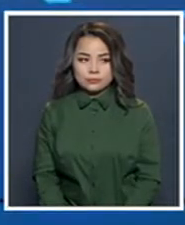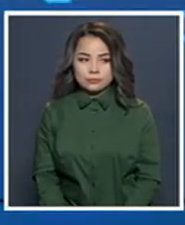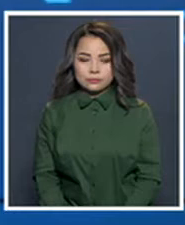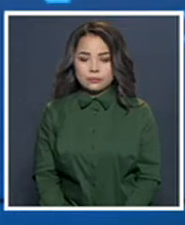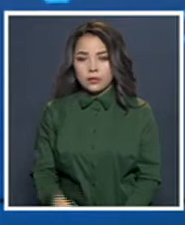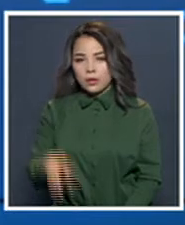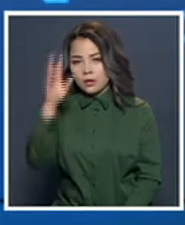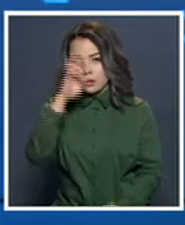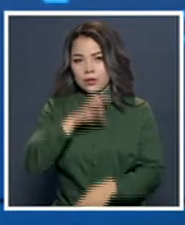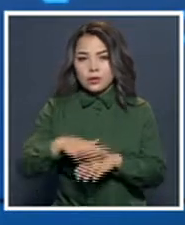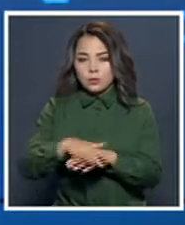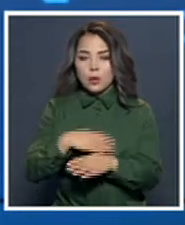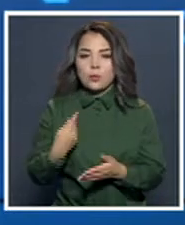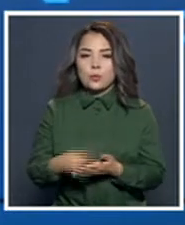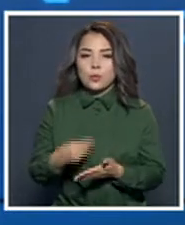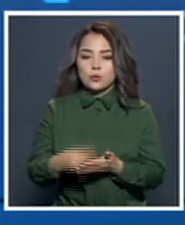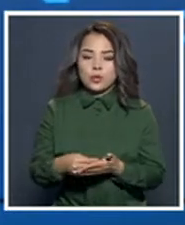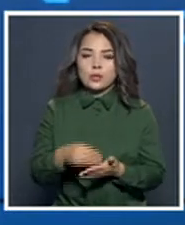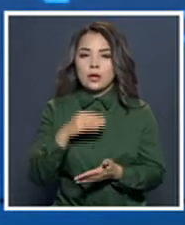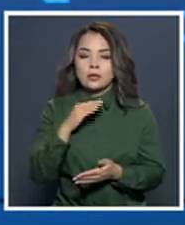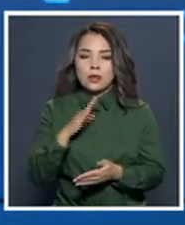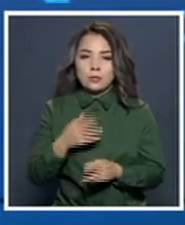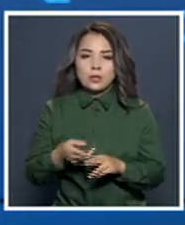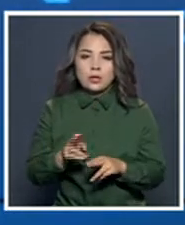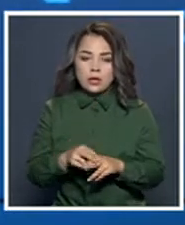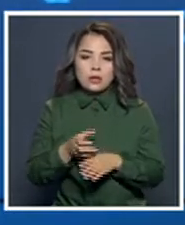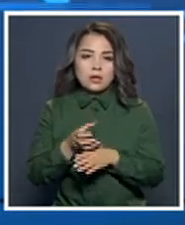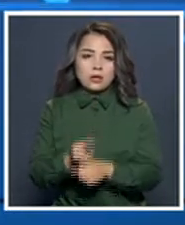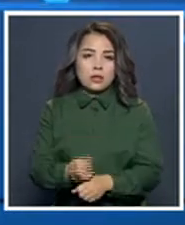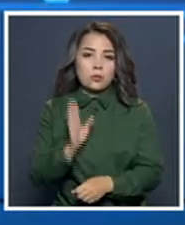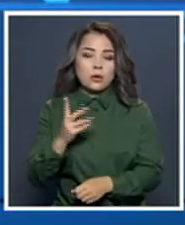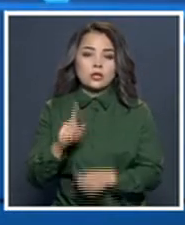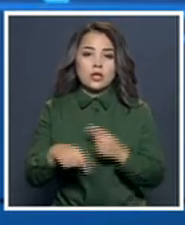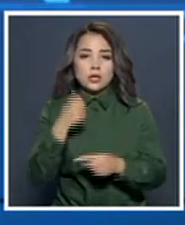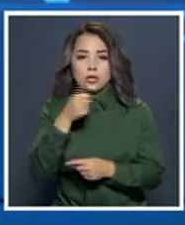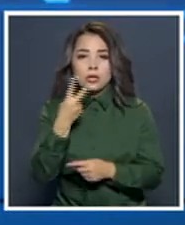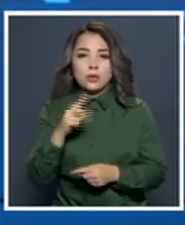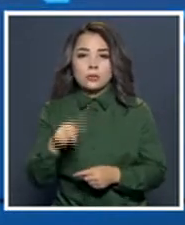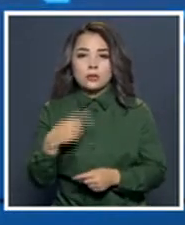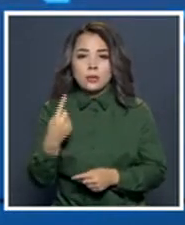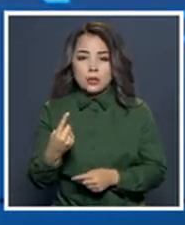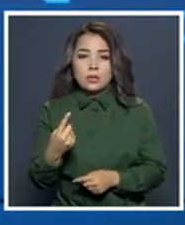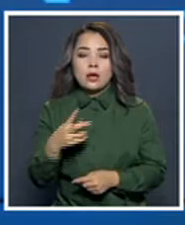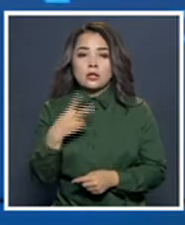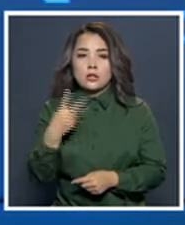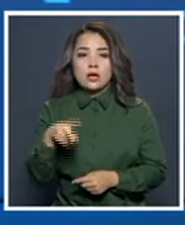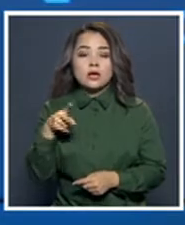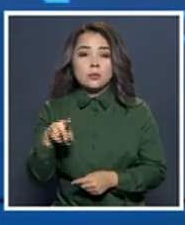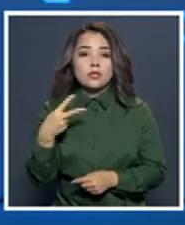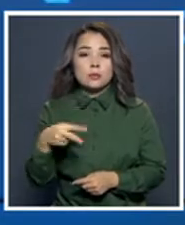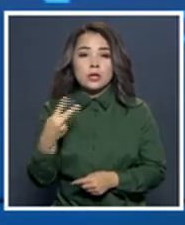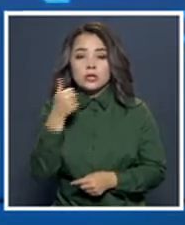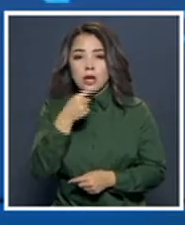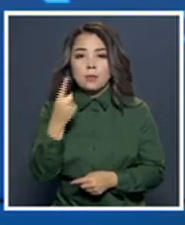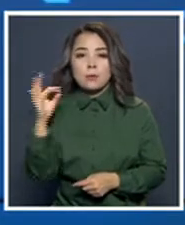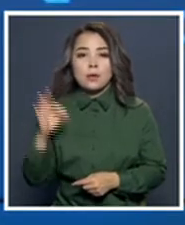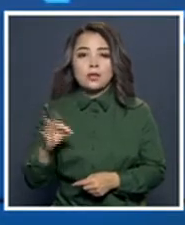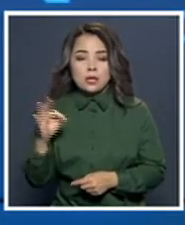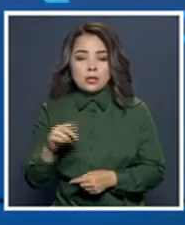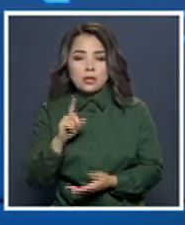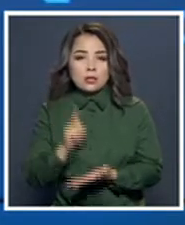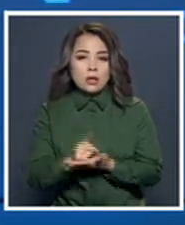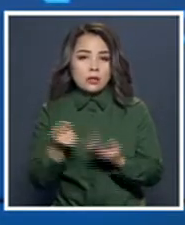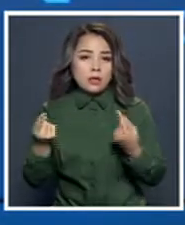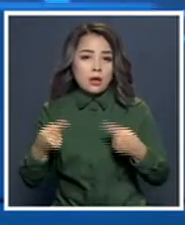Елімізде бюджет тапшылығы азаяды. Келер жылы 2,1%, одан соң 1,5 және 2022 жылы 1%. Инфляцияда